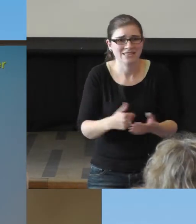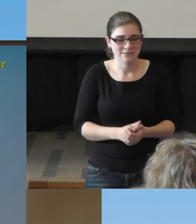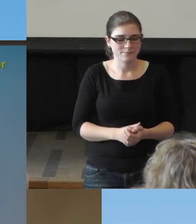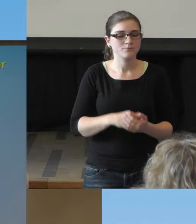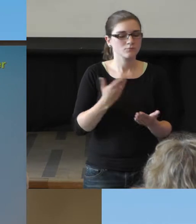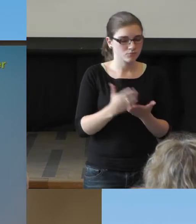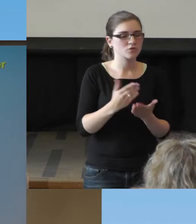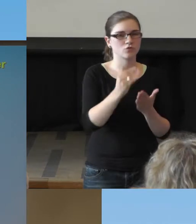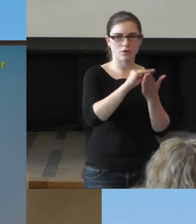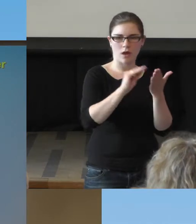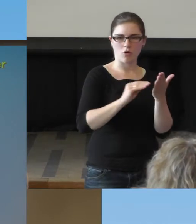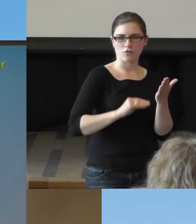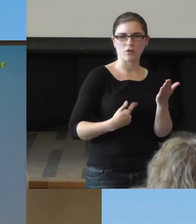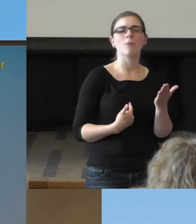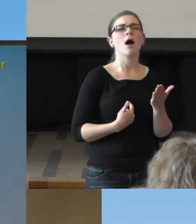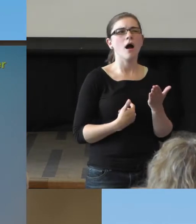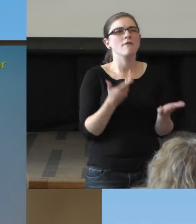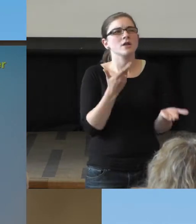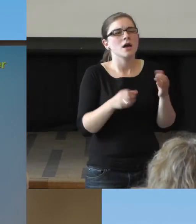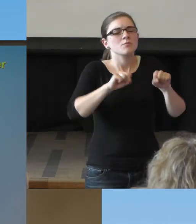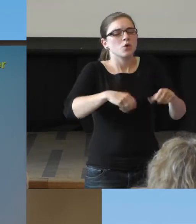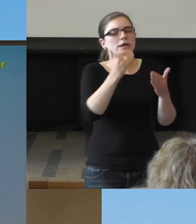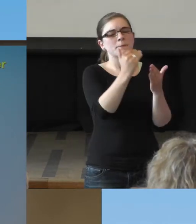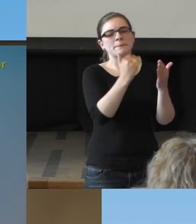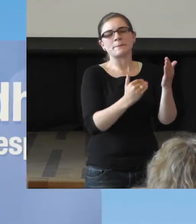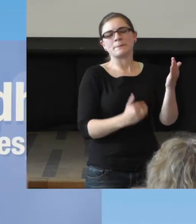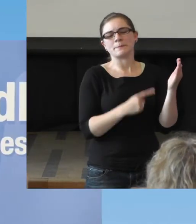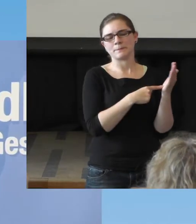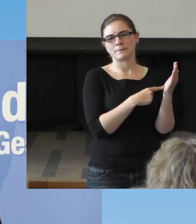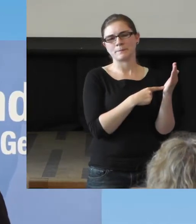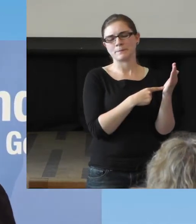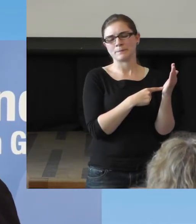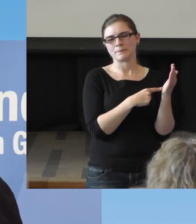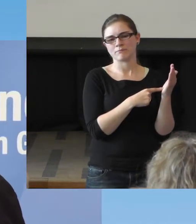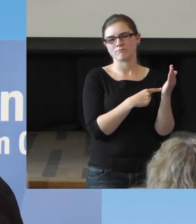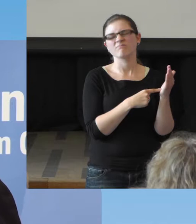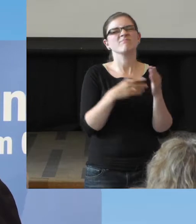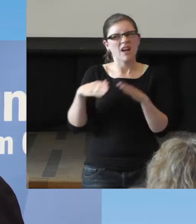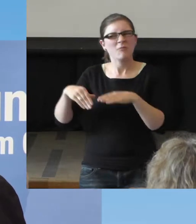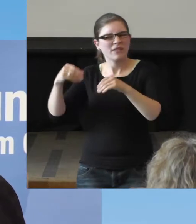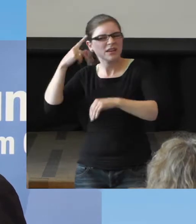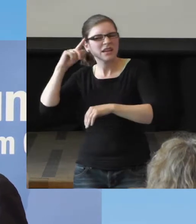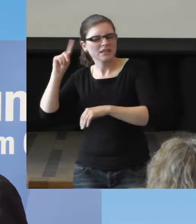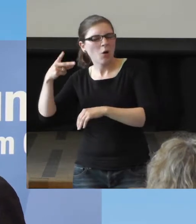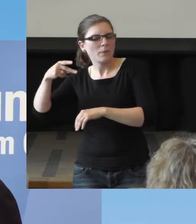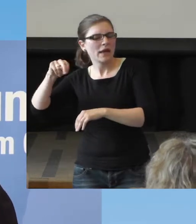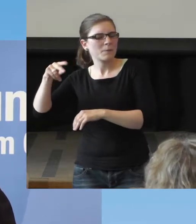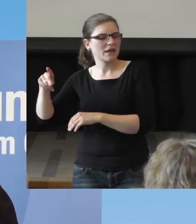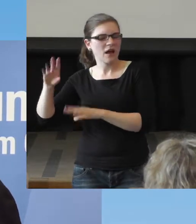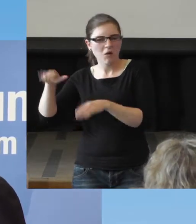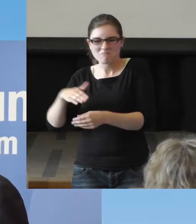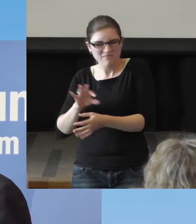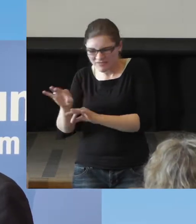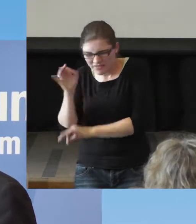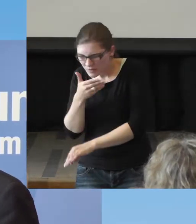was mir so einfällt, woran ich dann denken muss, wenn ich dann sage, also am Anfang habe ich vielleicht auch noch an Polyneuropathie gedacht, aber ich habe sie einfach nicht